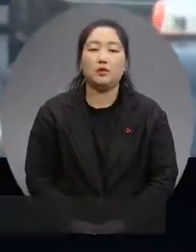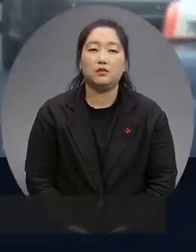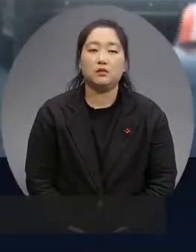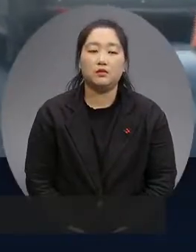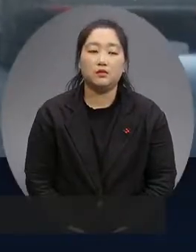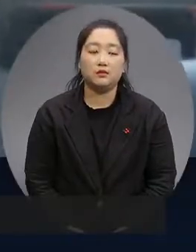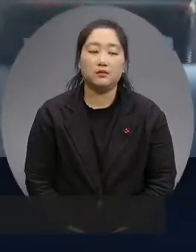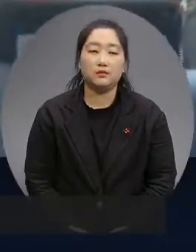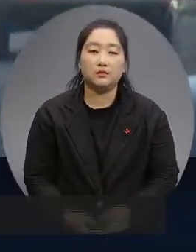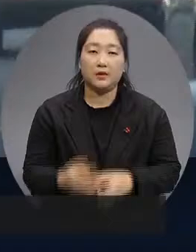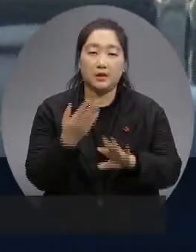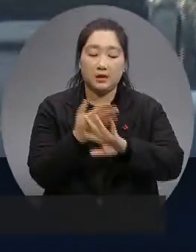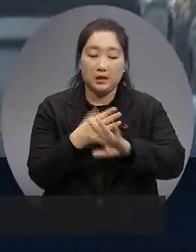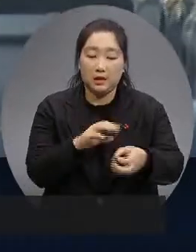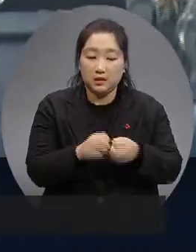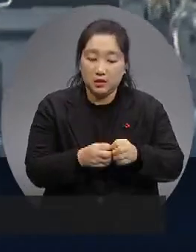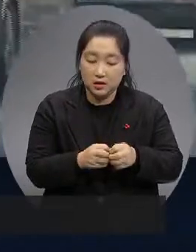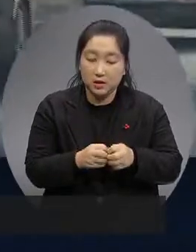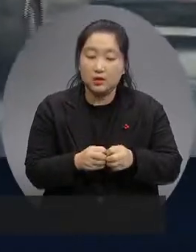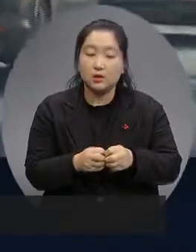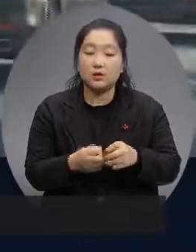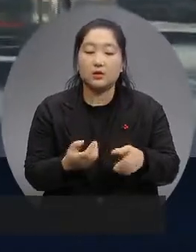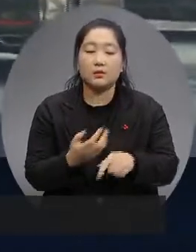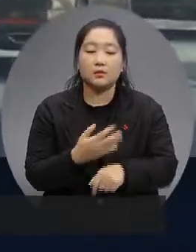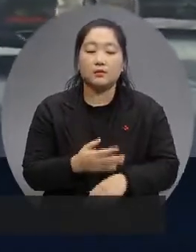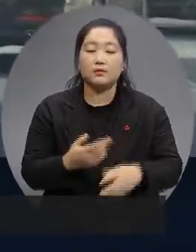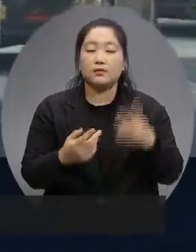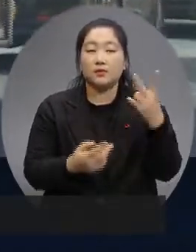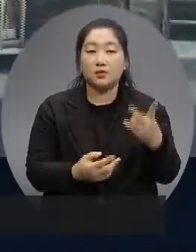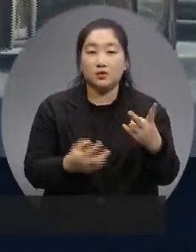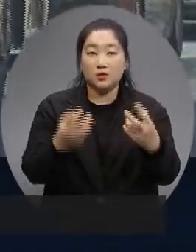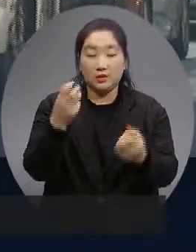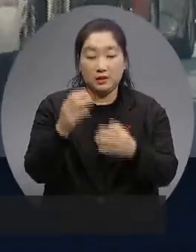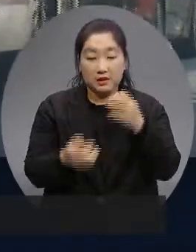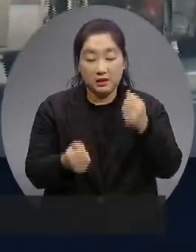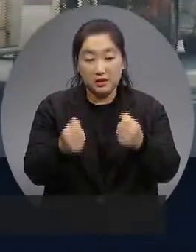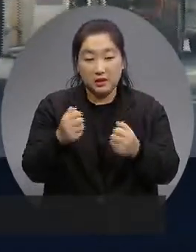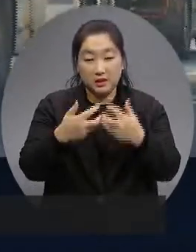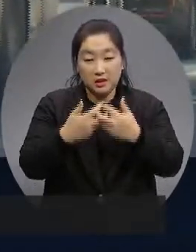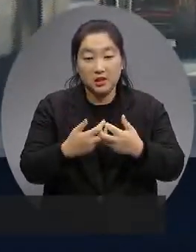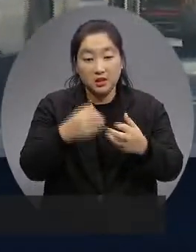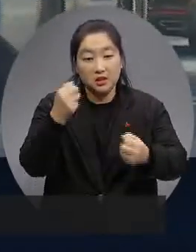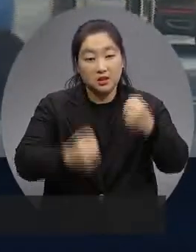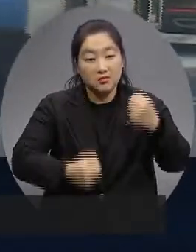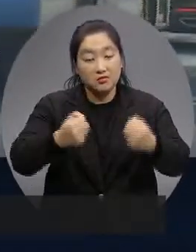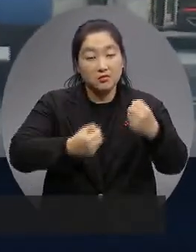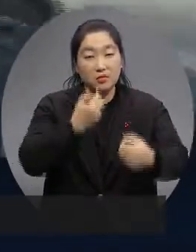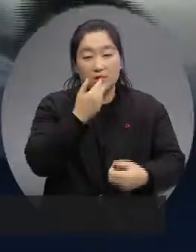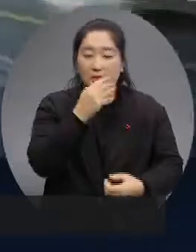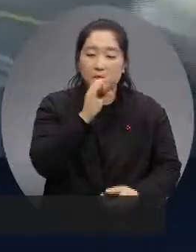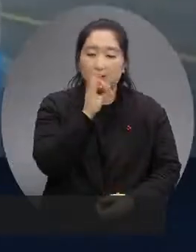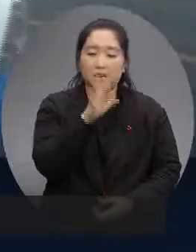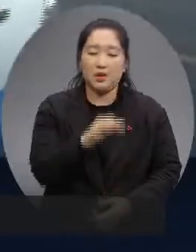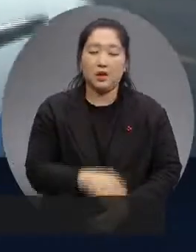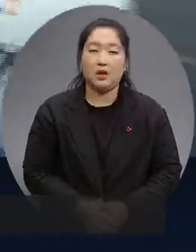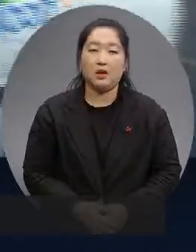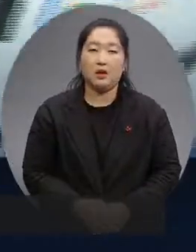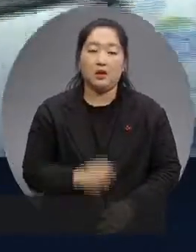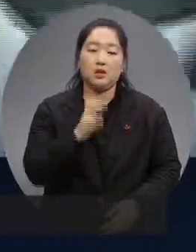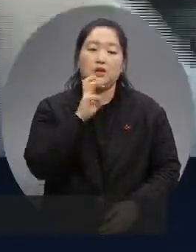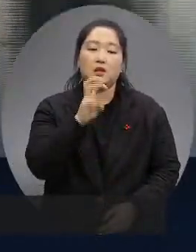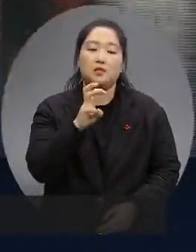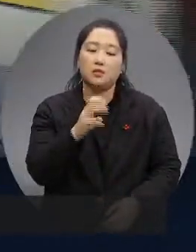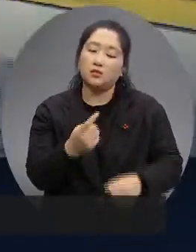사람이 그 두 대의 기계를 운영한다든지 두 대의 버스를 운영할 수 있는 그런 게 못 되기 때문에 30분을